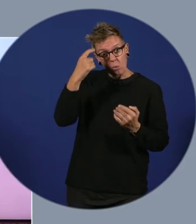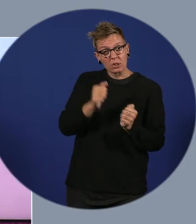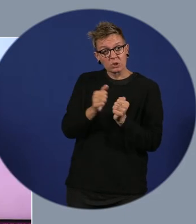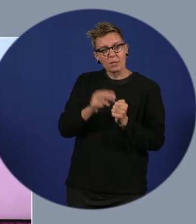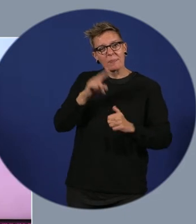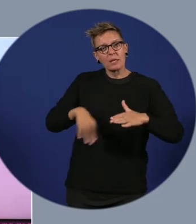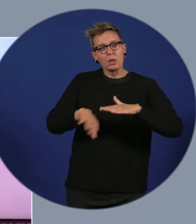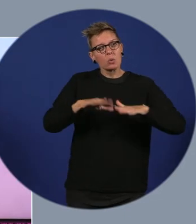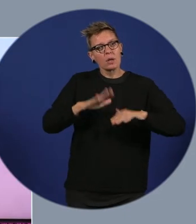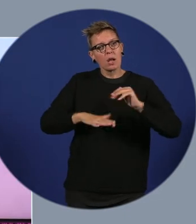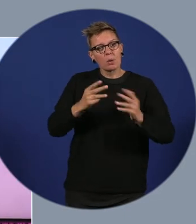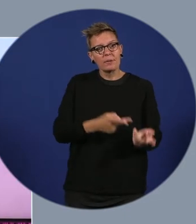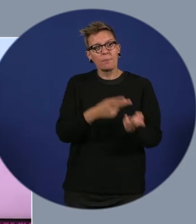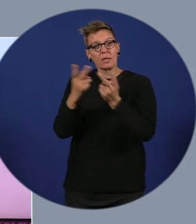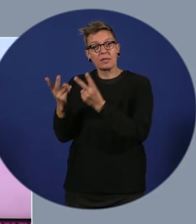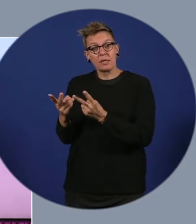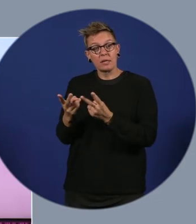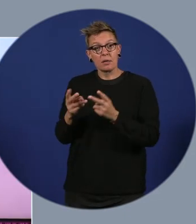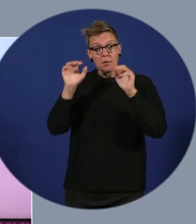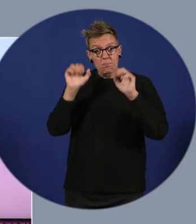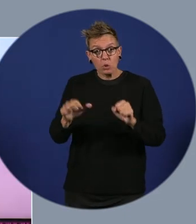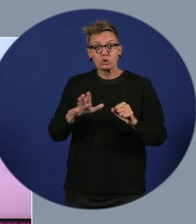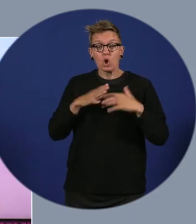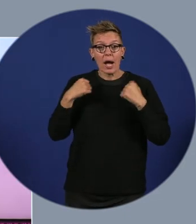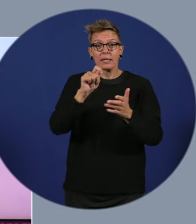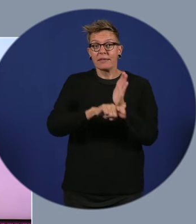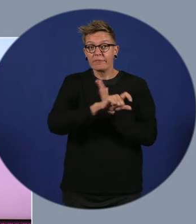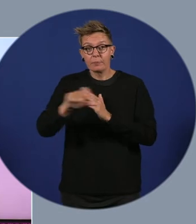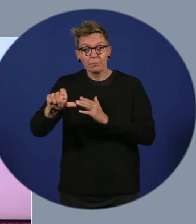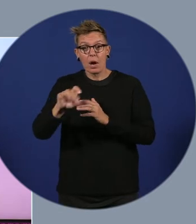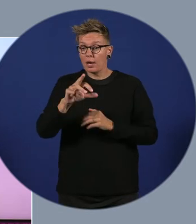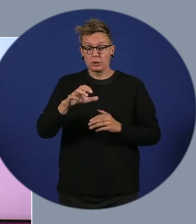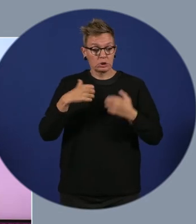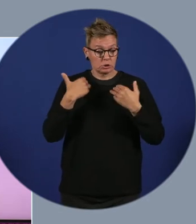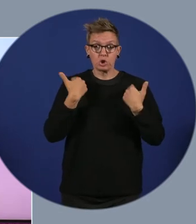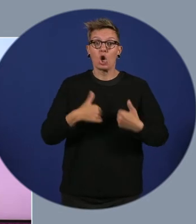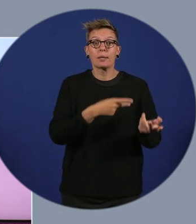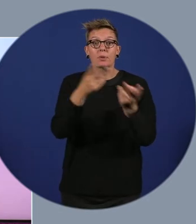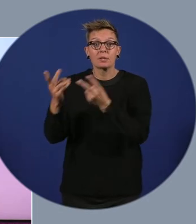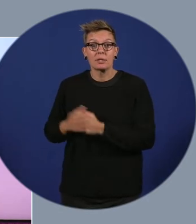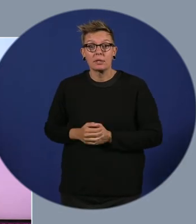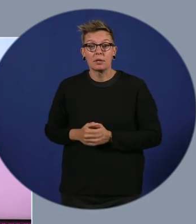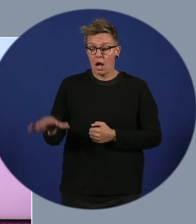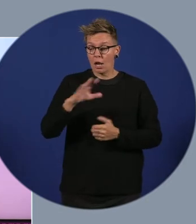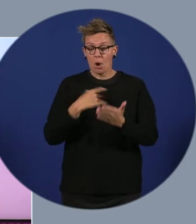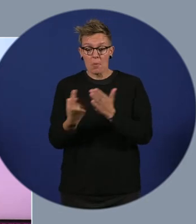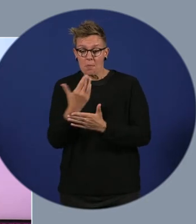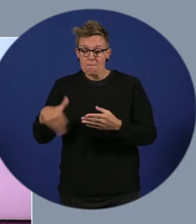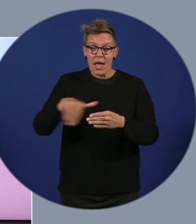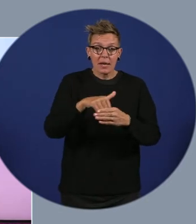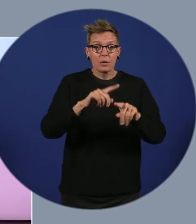minst om att demokratin inte överlever utan aktiva medborgare. Det står ju oss alla fritt att engagera oss i föreningar, i